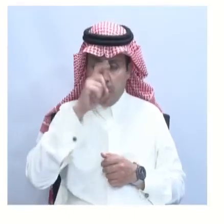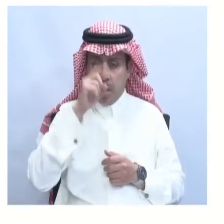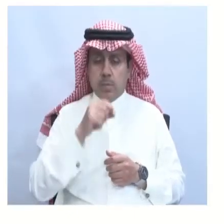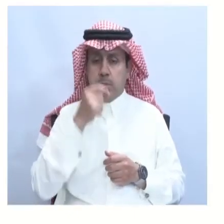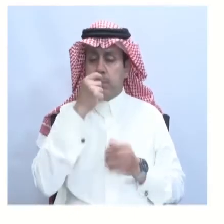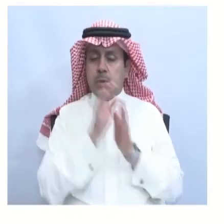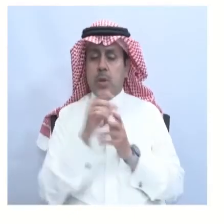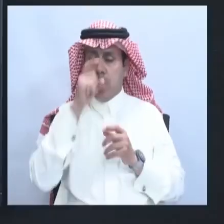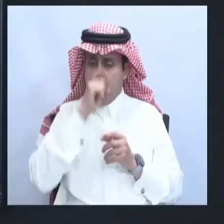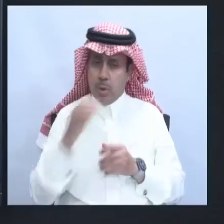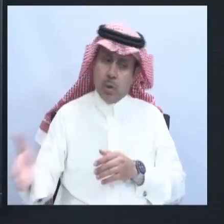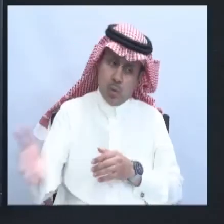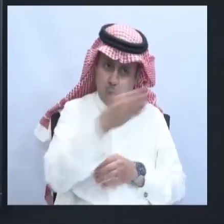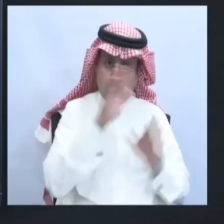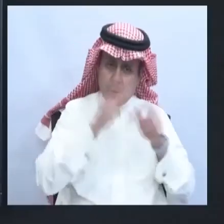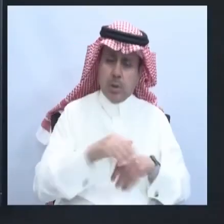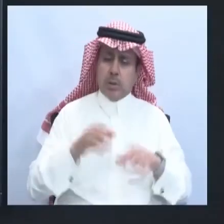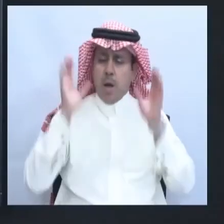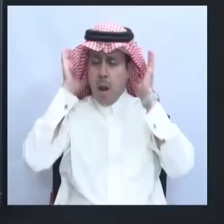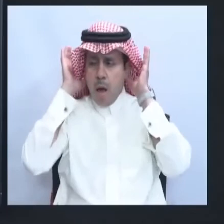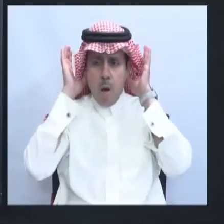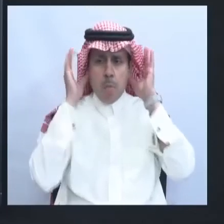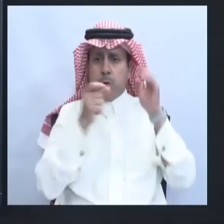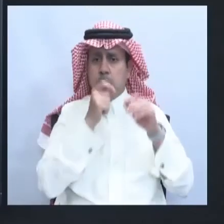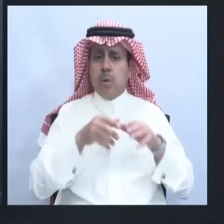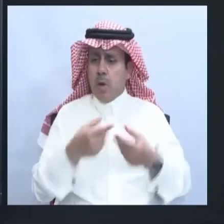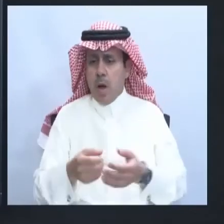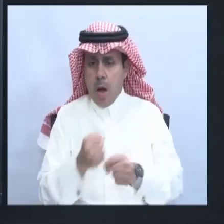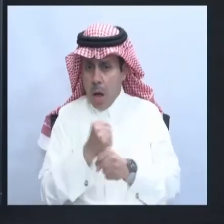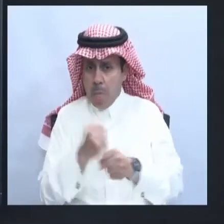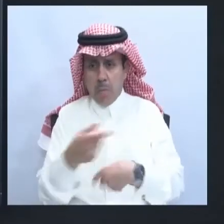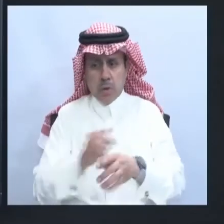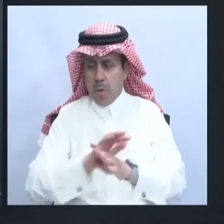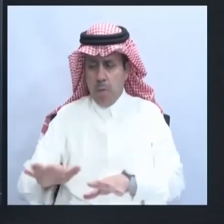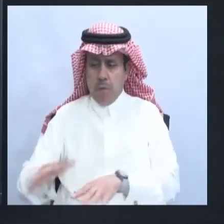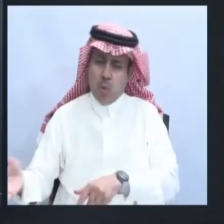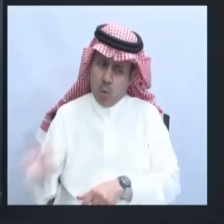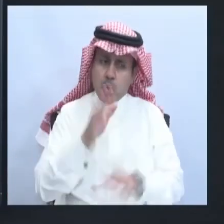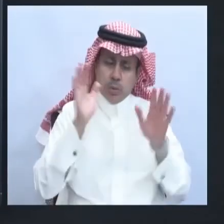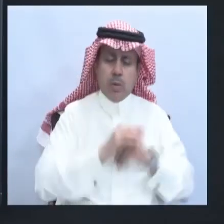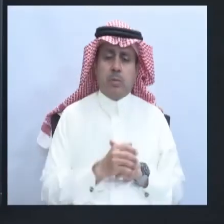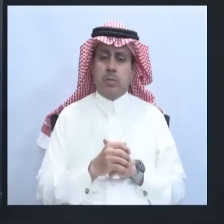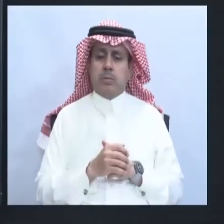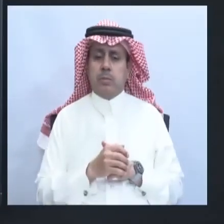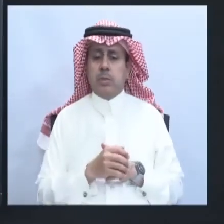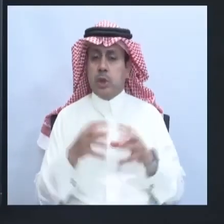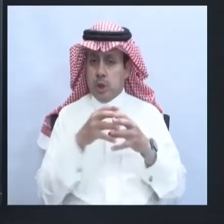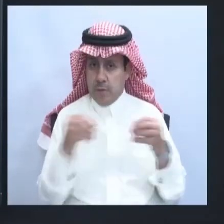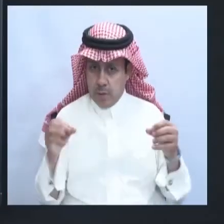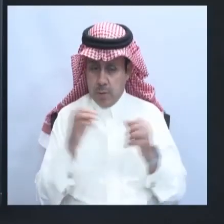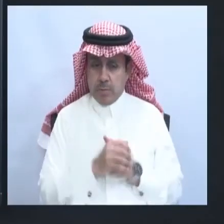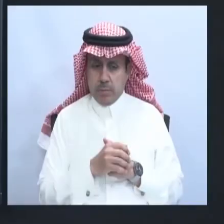يوم الجمعه فاسعوا الى ذكر الله وذروا البيع ذلكم خير لكم ان كنتم تعلمون ويلحق بذلك